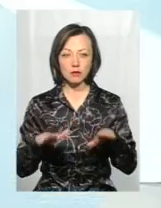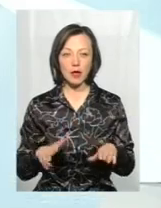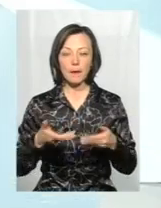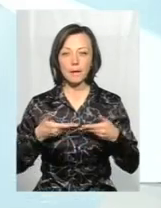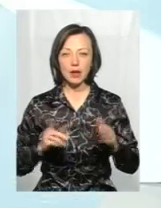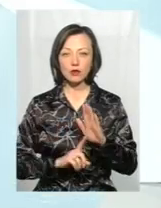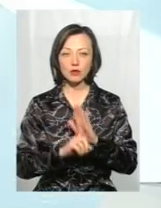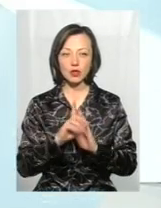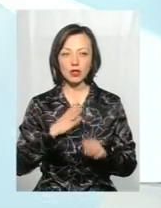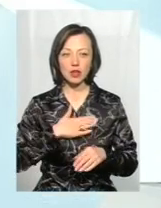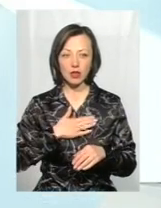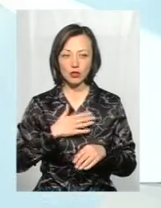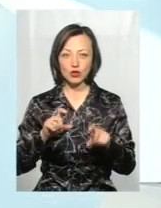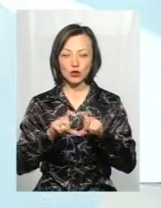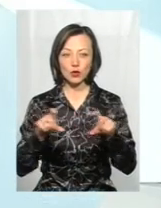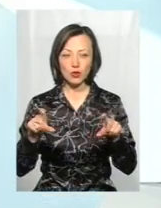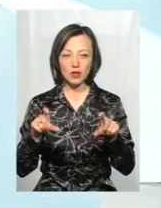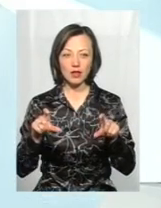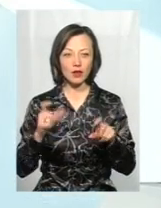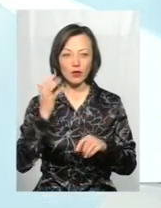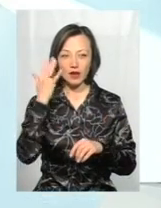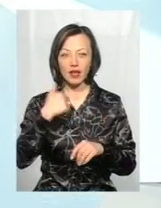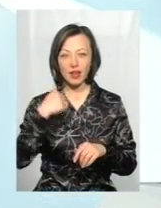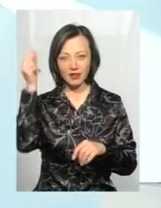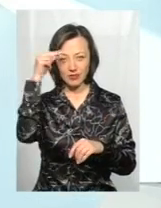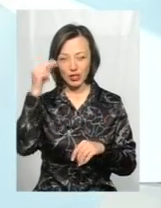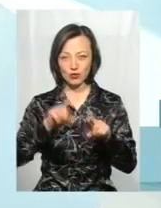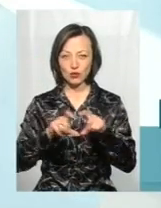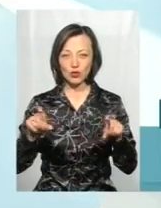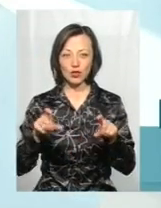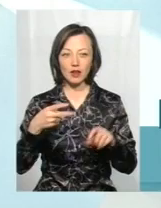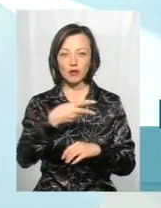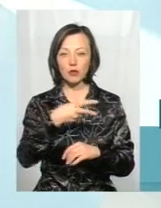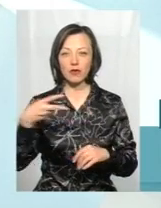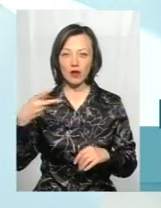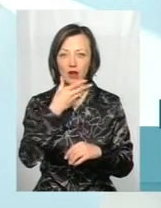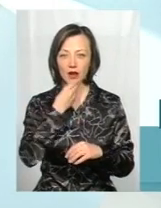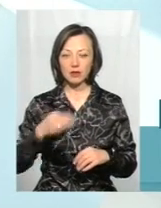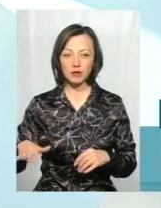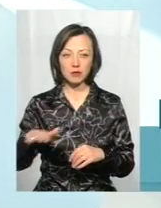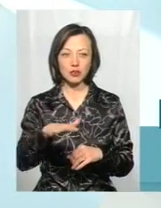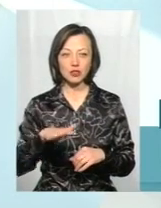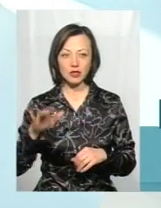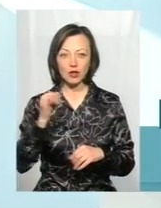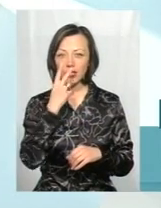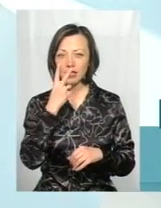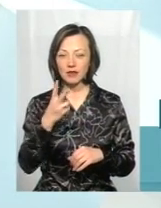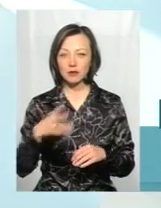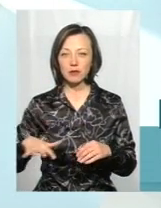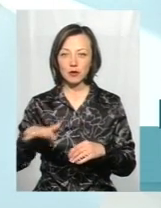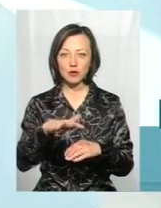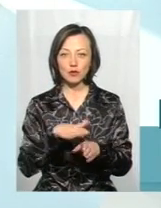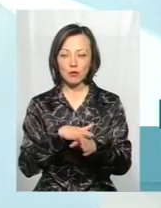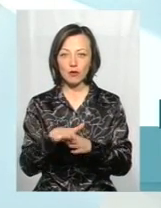розпочали з нашої Хмельницької школи. Ви не уявляєте, я в цій школі навчалася. Це двохповерхове, дуже гарне приміщення. І коли дивиться, коли це приміщення